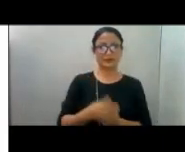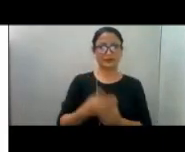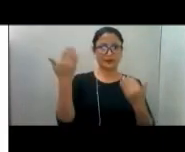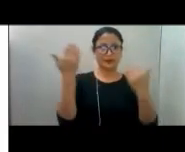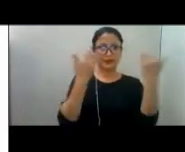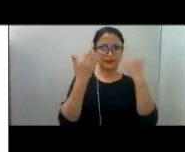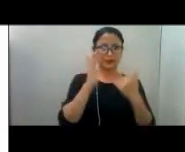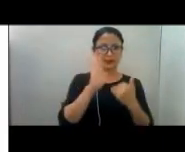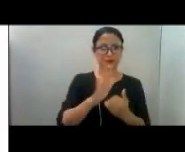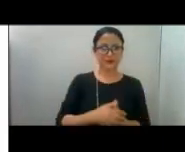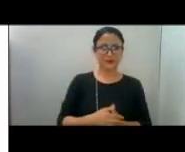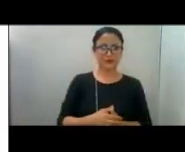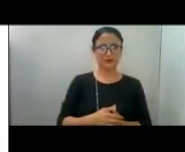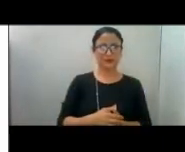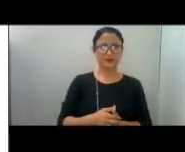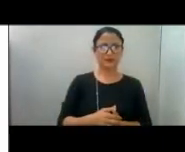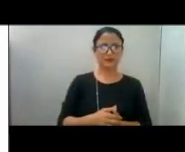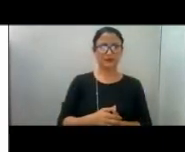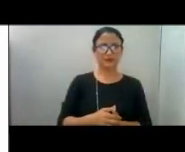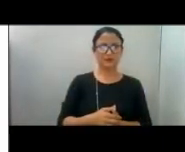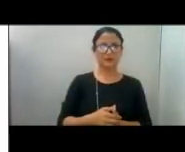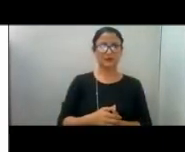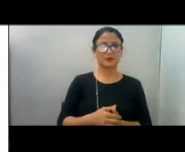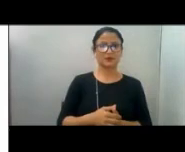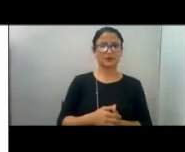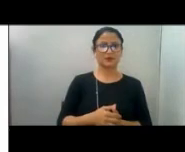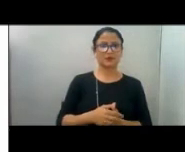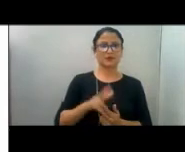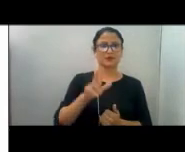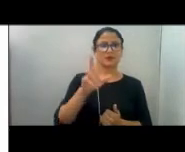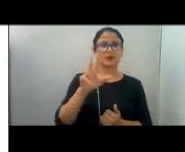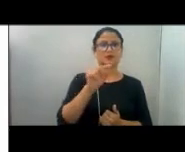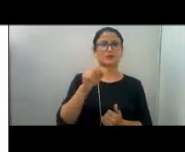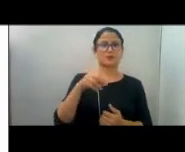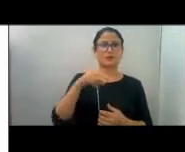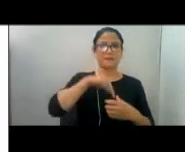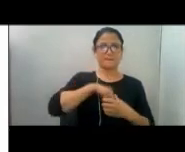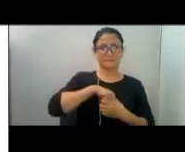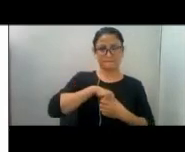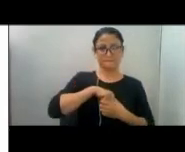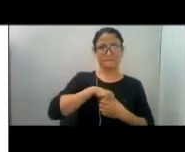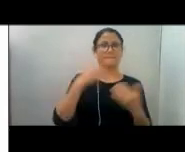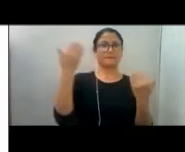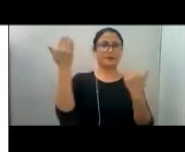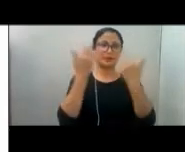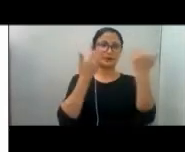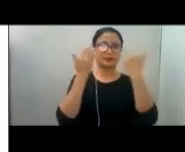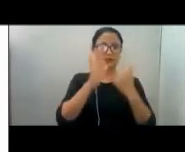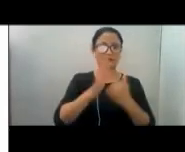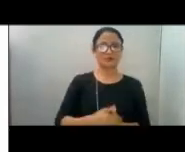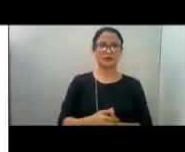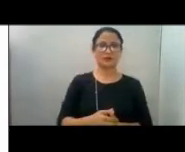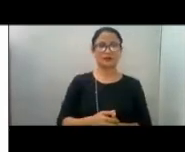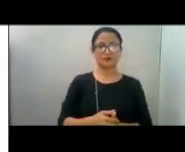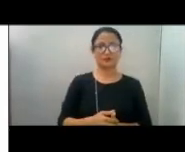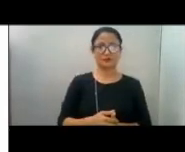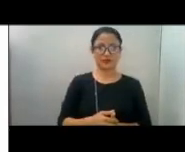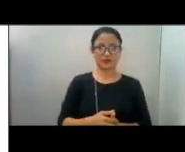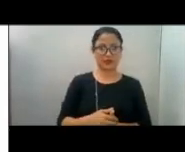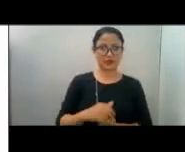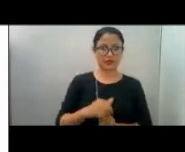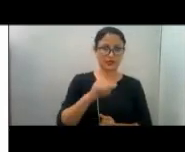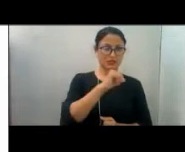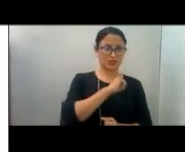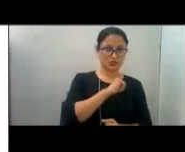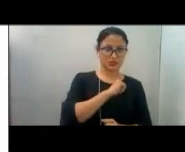भएको देखिन्छ, झन्डै 79% चाहिँ भावनात्मक इमोसनल हिंसा भएको देखिन्छ भने